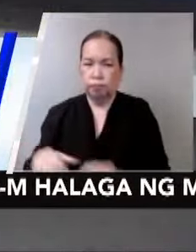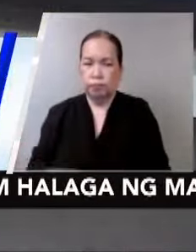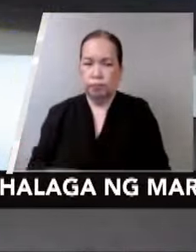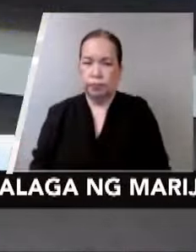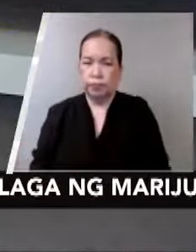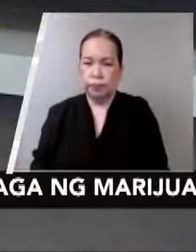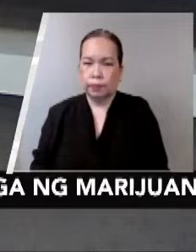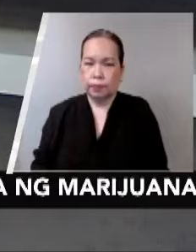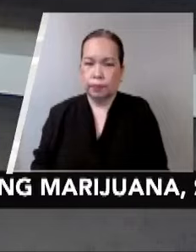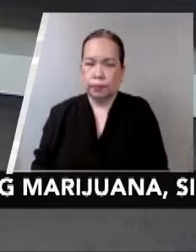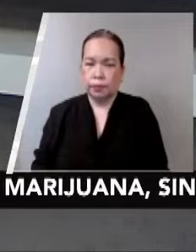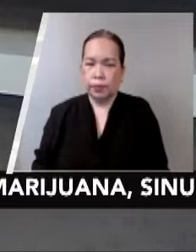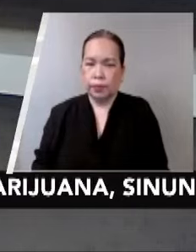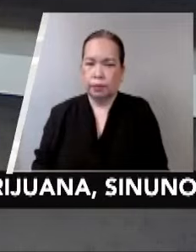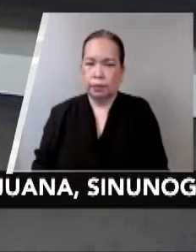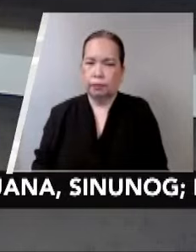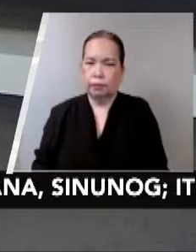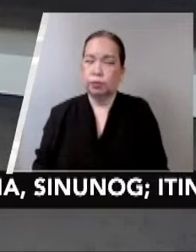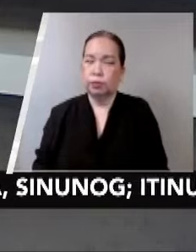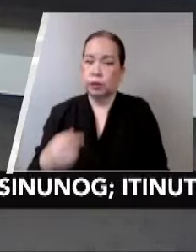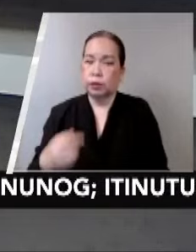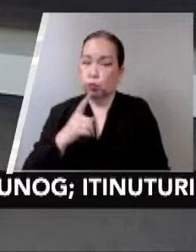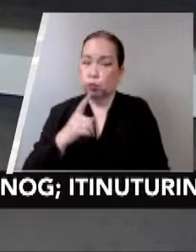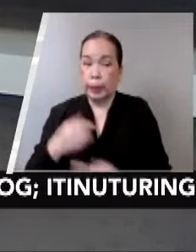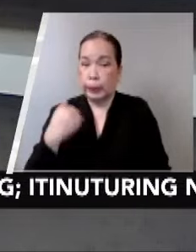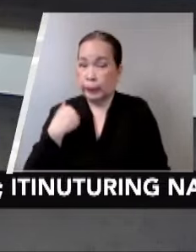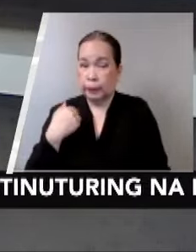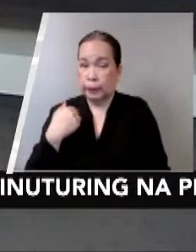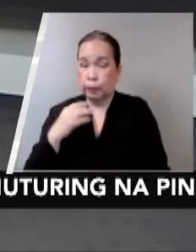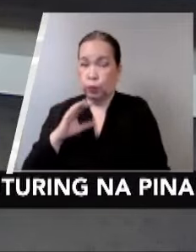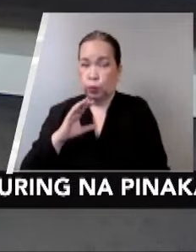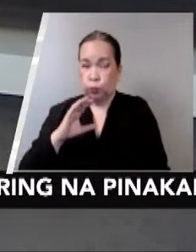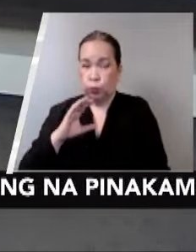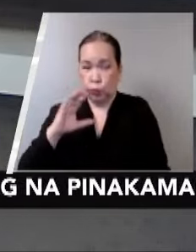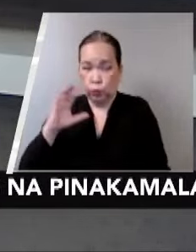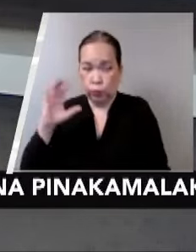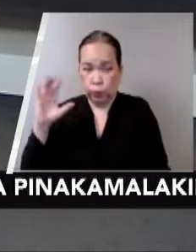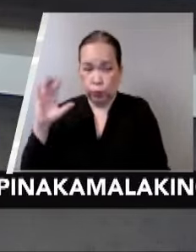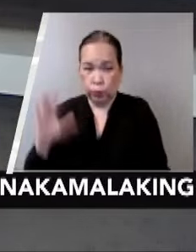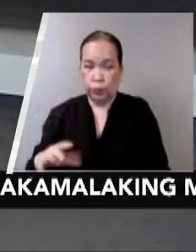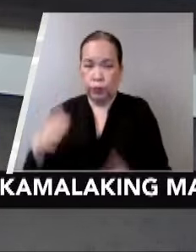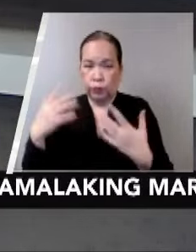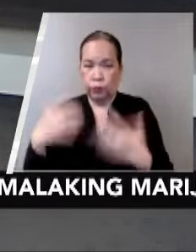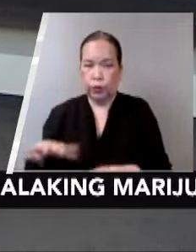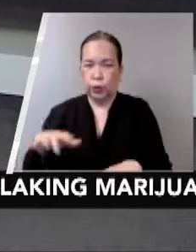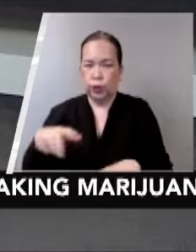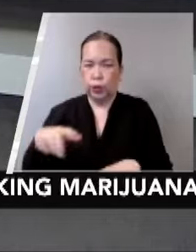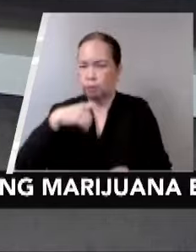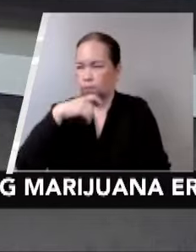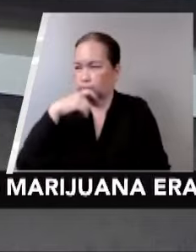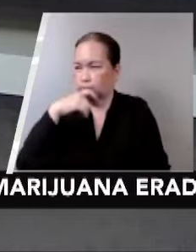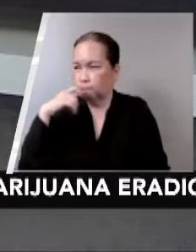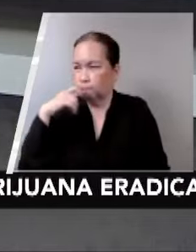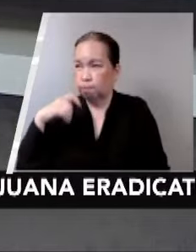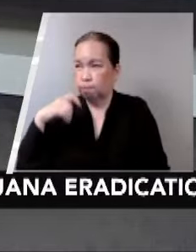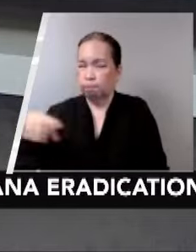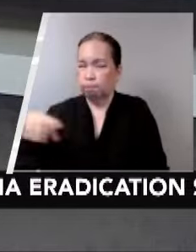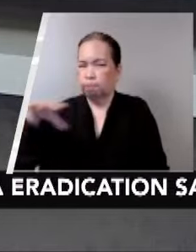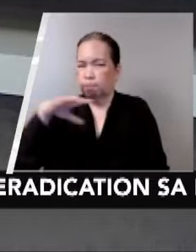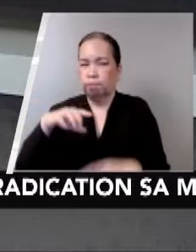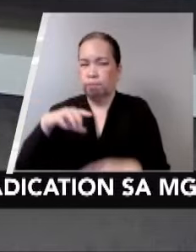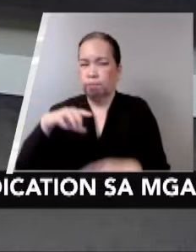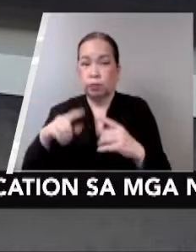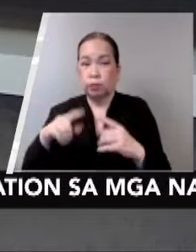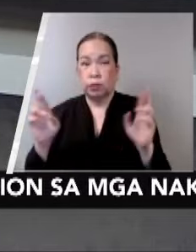Hindi pa man opisyal na nagtatapos ang El Nino, pero ngayon pa lang pinaghahandaan na ang kasunod nitong La Nina na